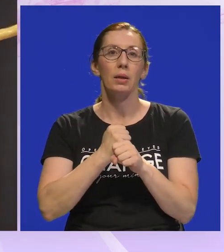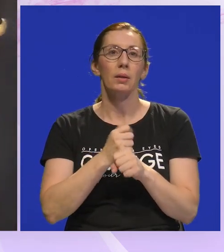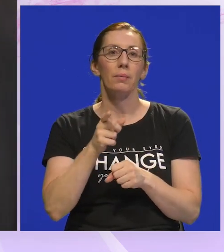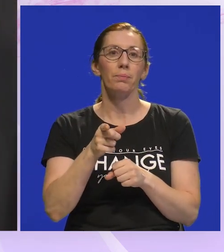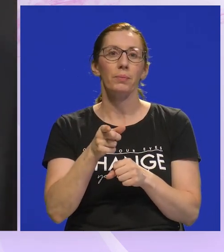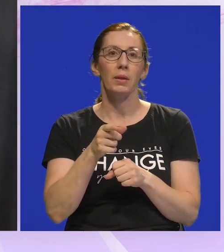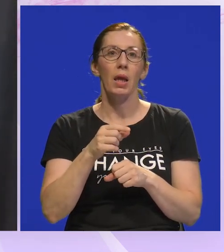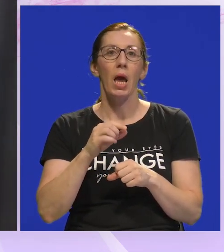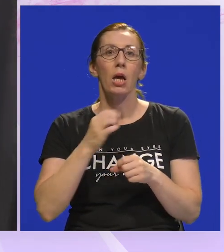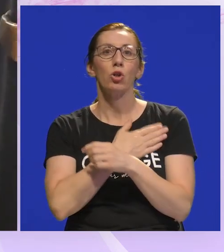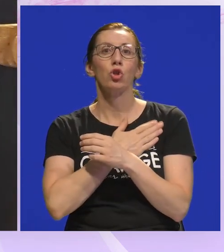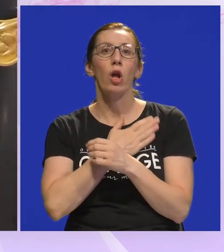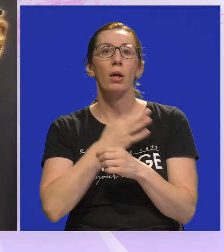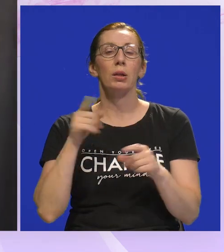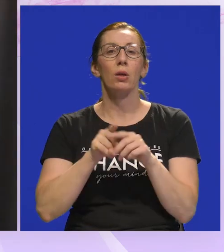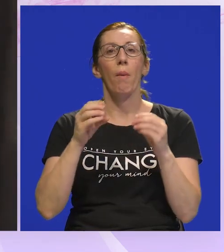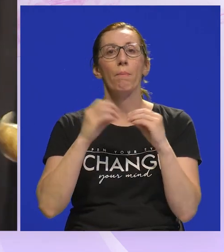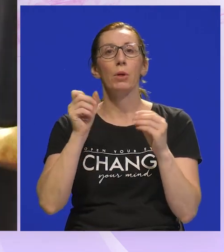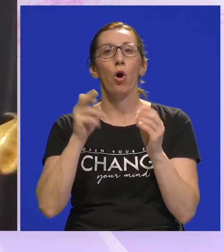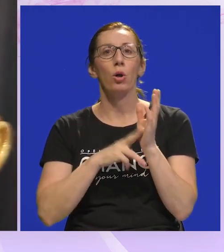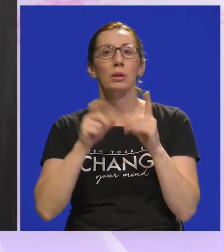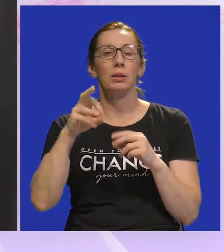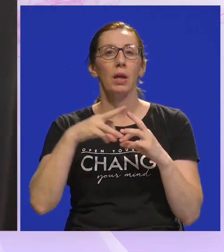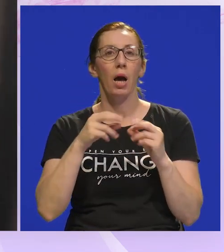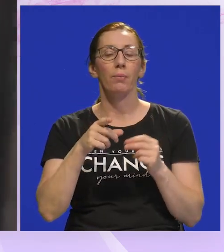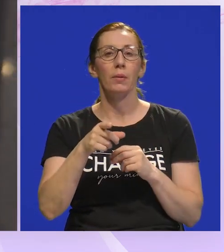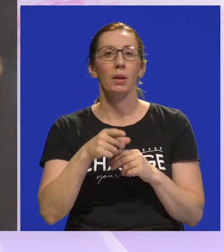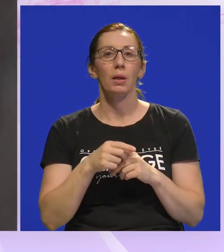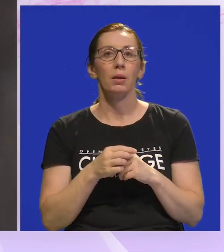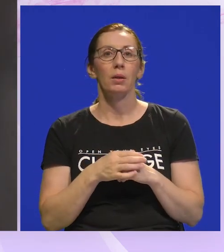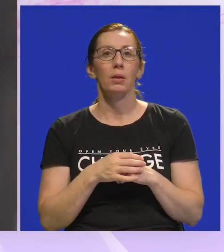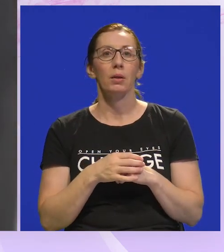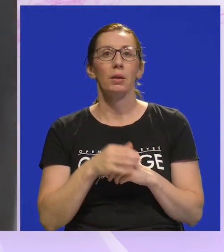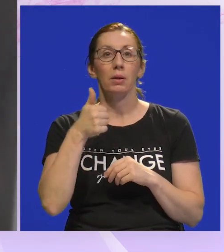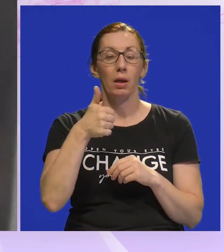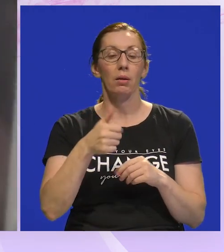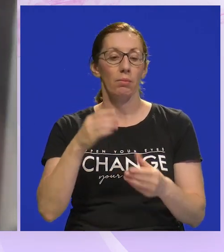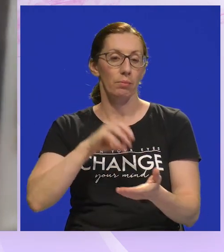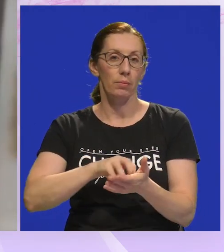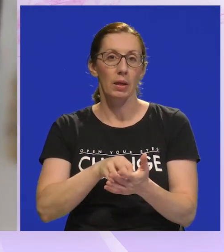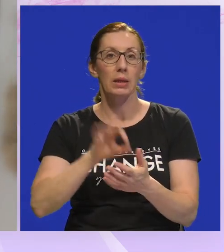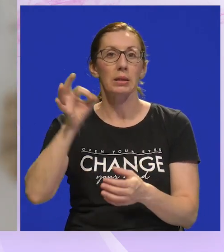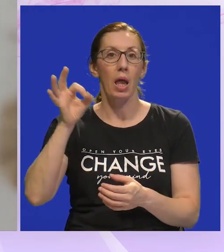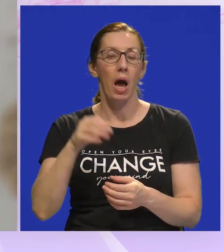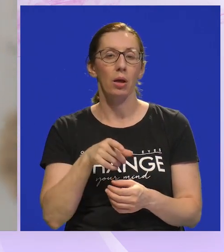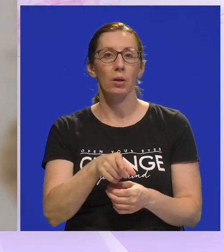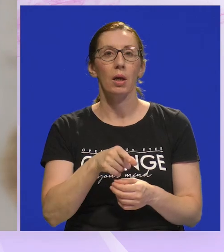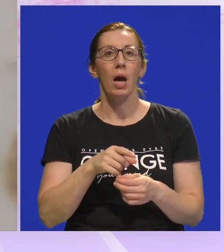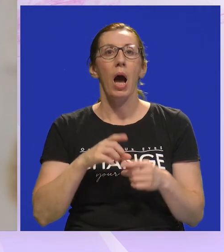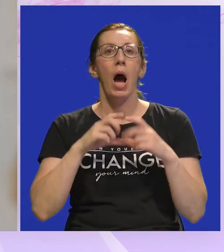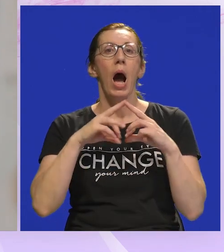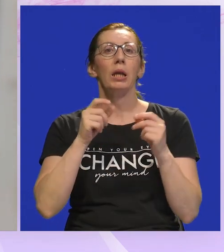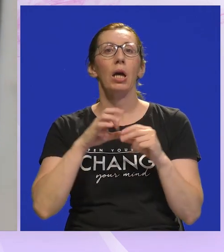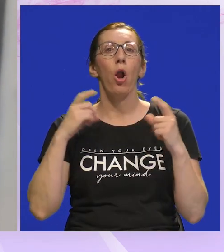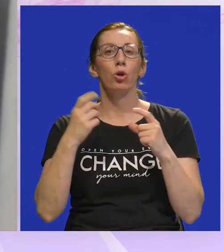od željeza ili bronce, a ovaj iz Novih Banovaca je jedan jedini u zbirci koji je zlatni. Arheološki